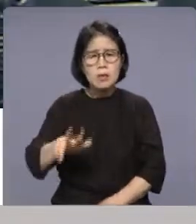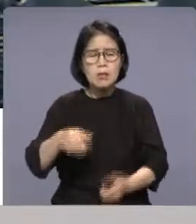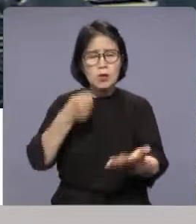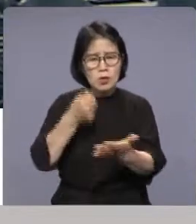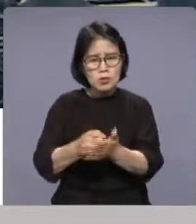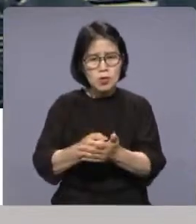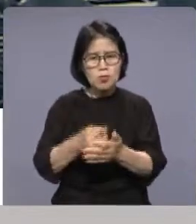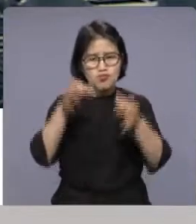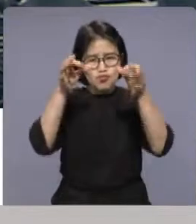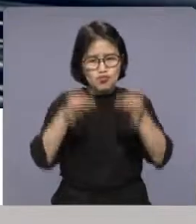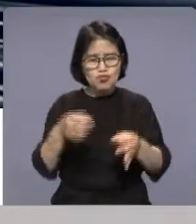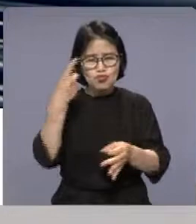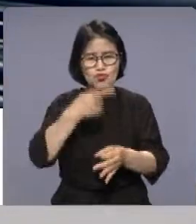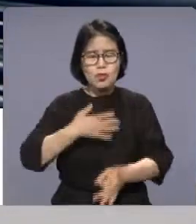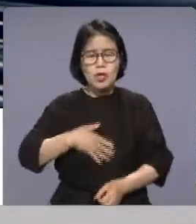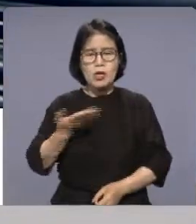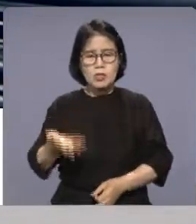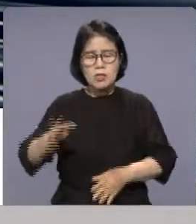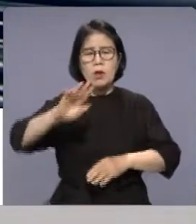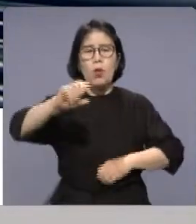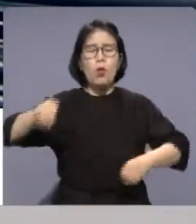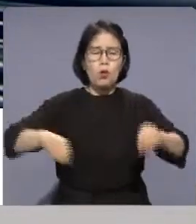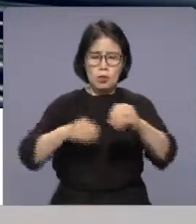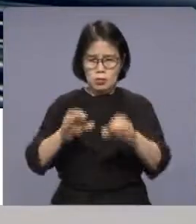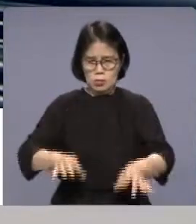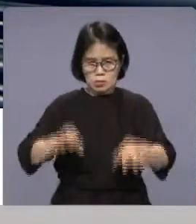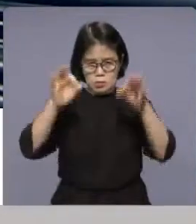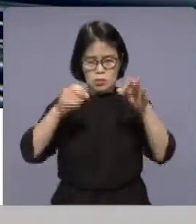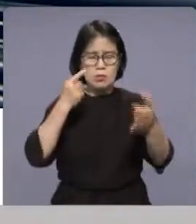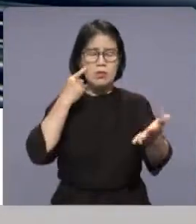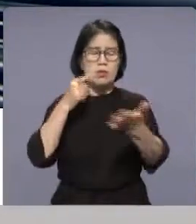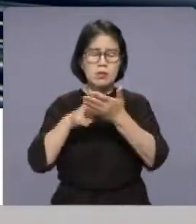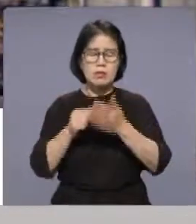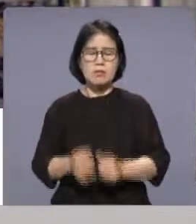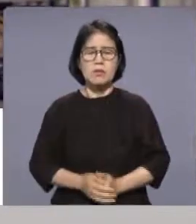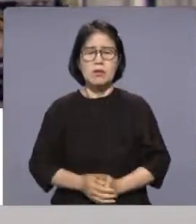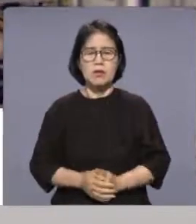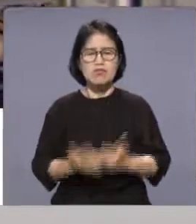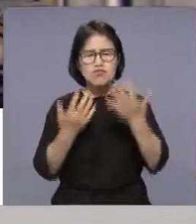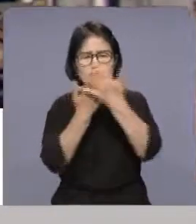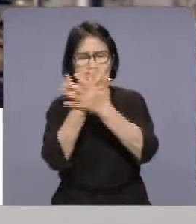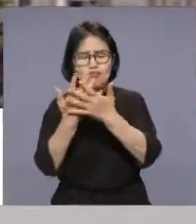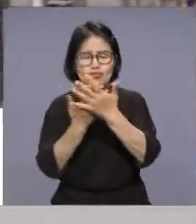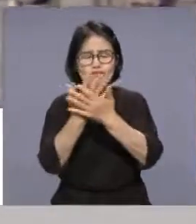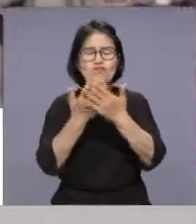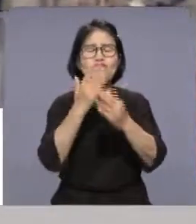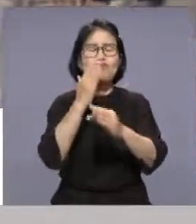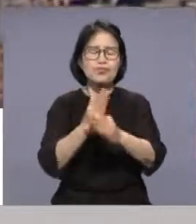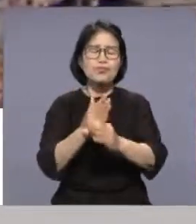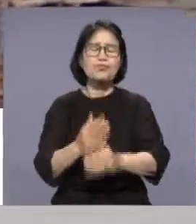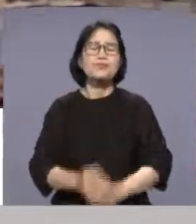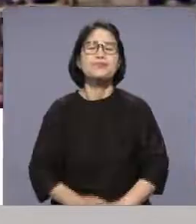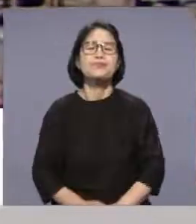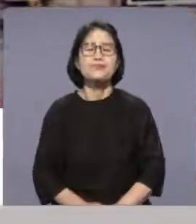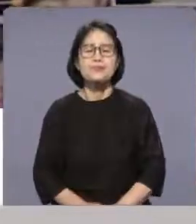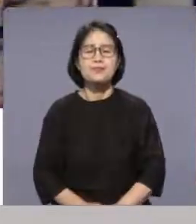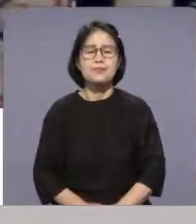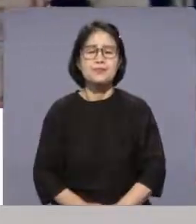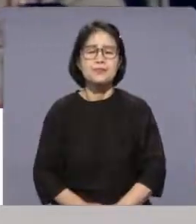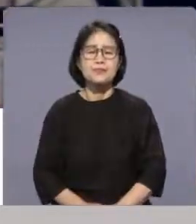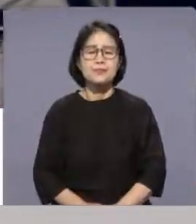결정으로 떨어질 줄 알았던 유가는 오히려 상승하는 역행을 보였는데요. 그야말로 안개 속 행보를 보이고 있습니다. 황다인